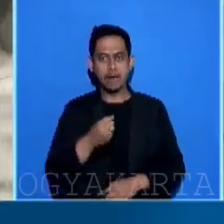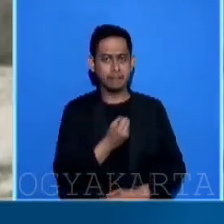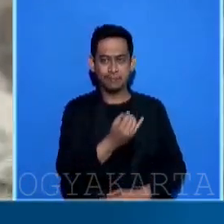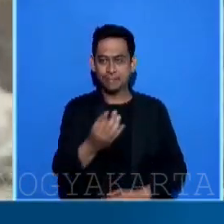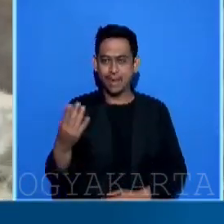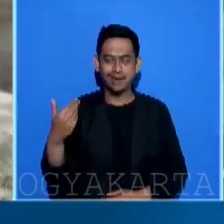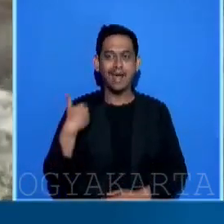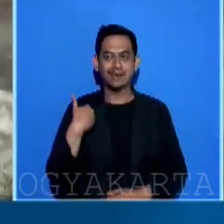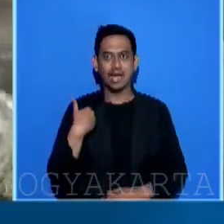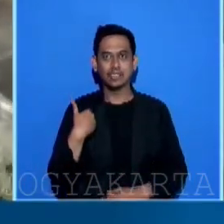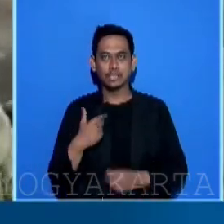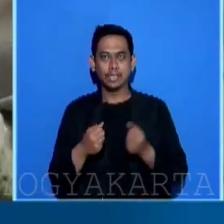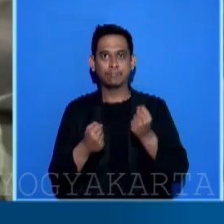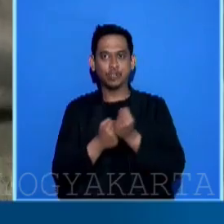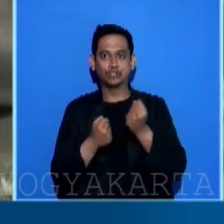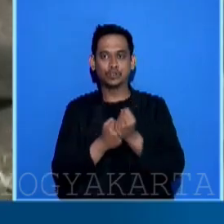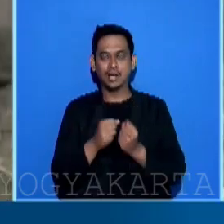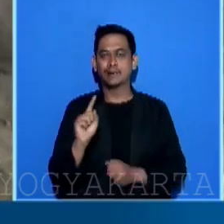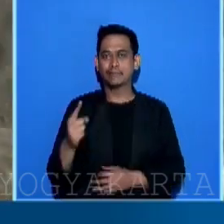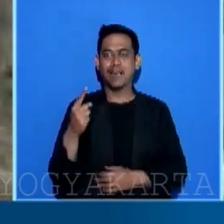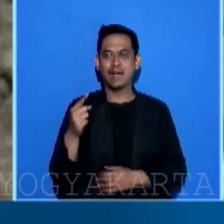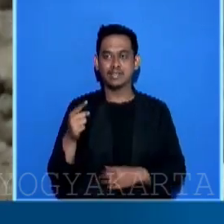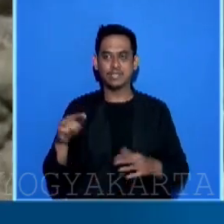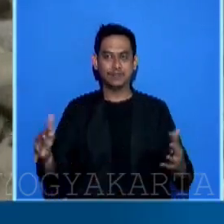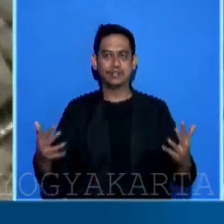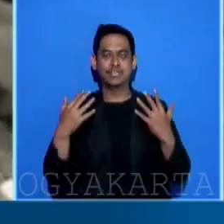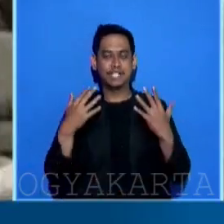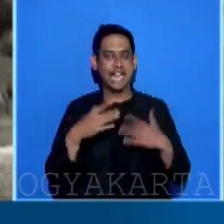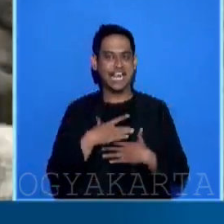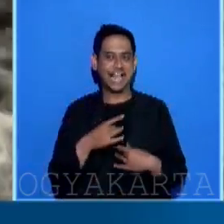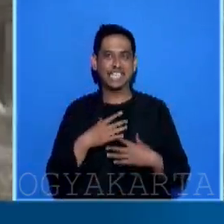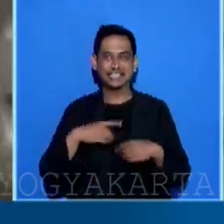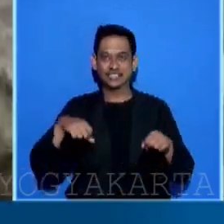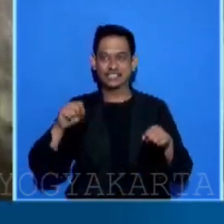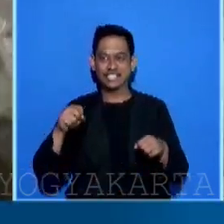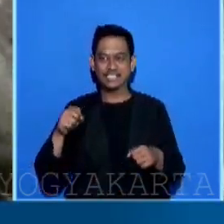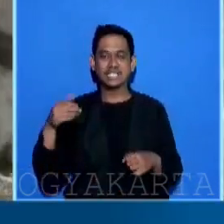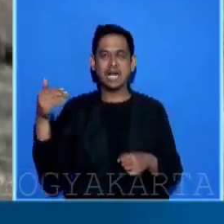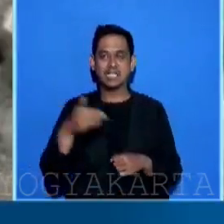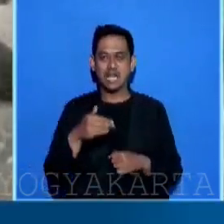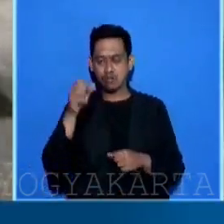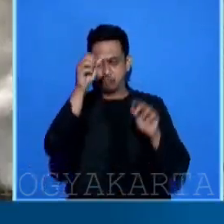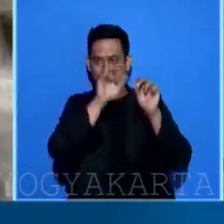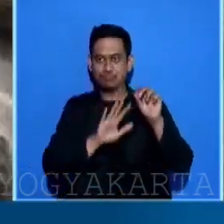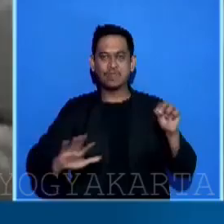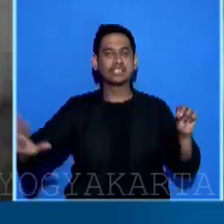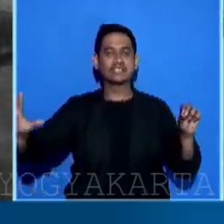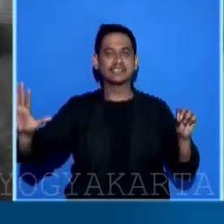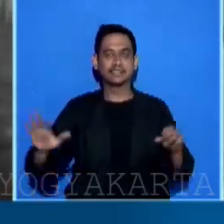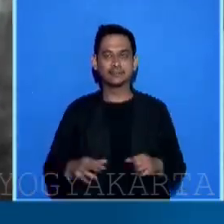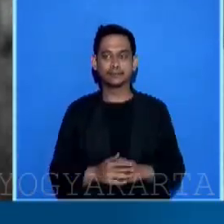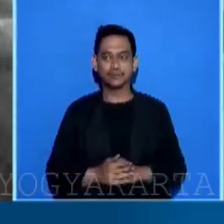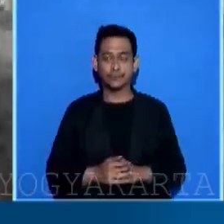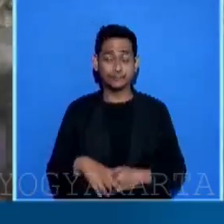lain selaku sponsor utama sehingga menjadi daya tarik bagi para pembalap yang datang dari sejumlah daerah di tanah air dan menjadi daya